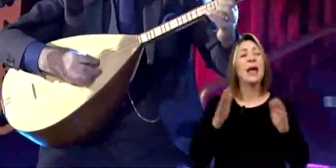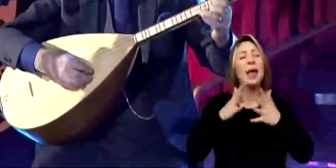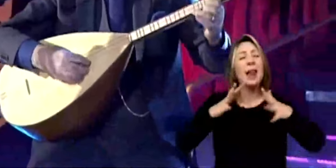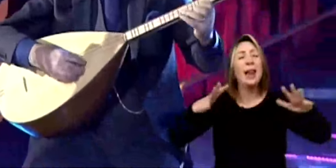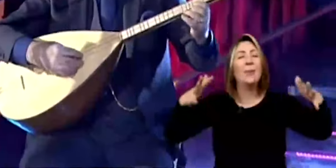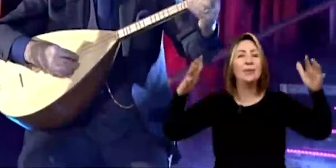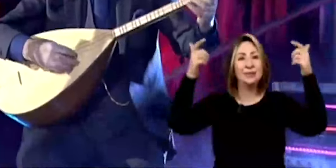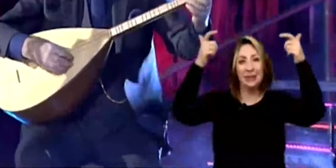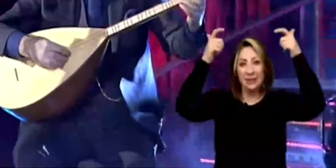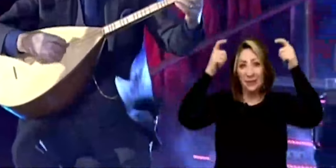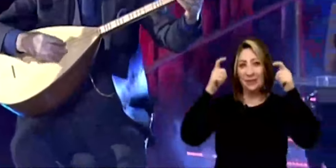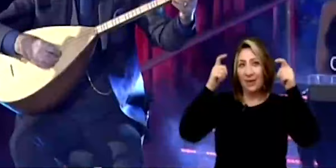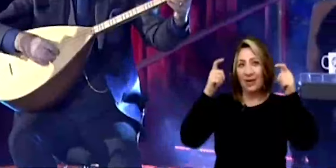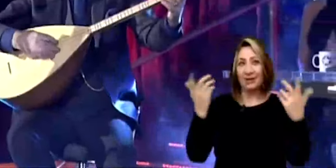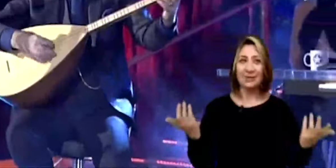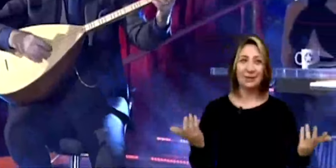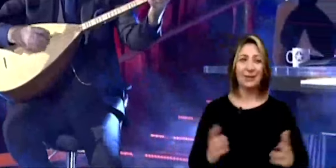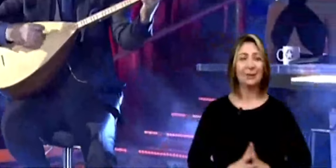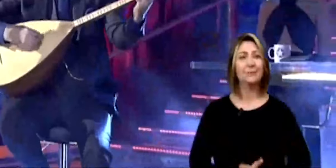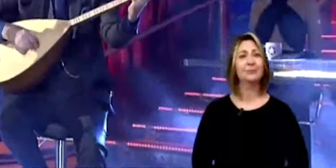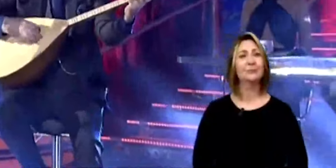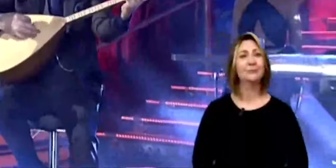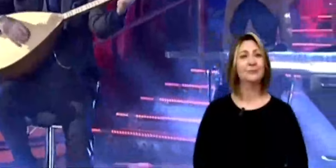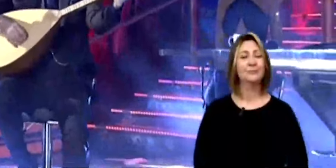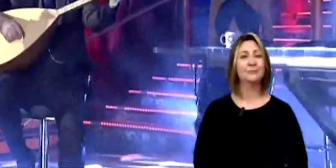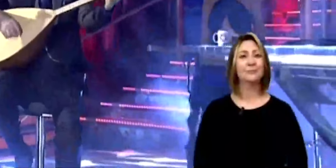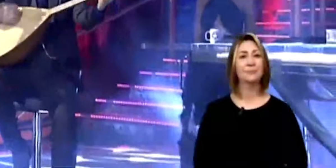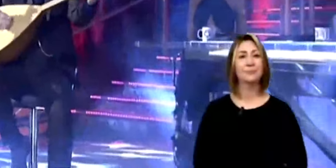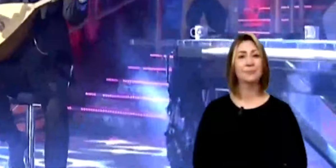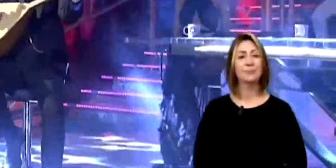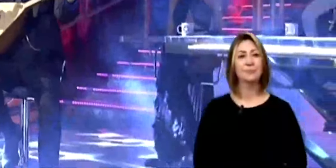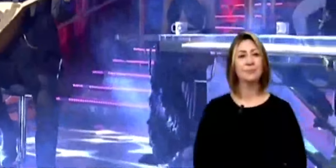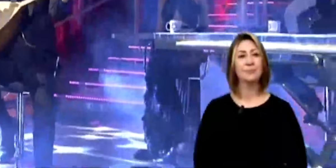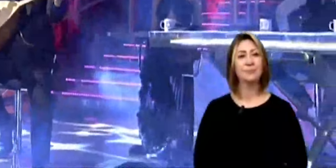cilvesi elmaslı fesi.